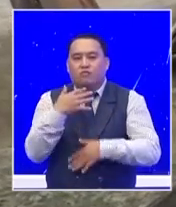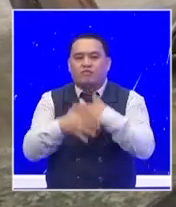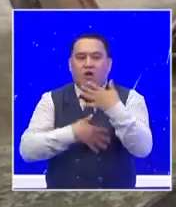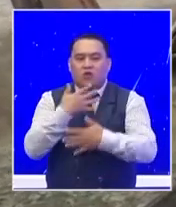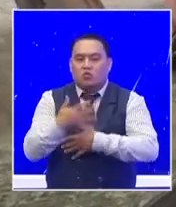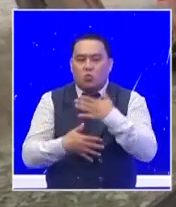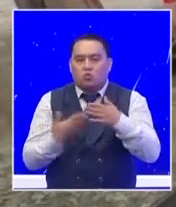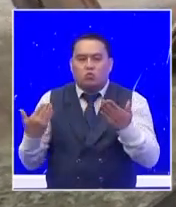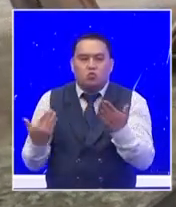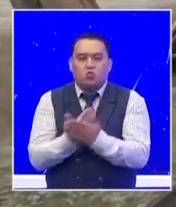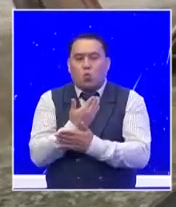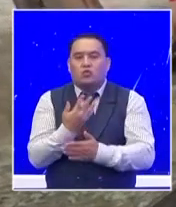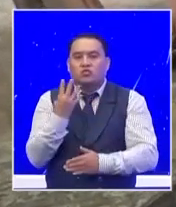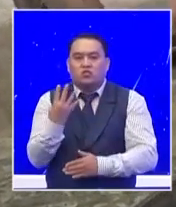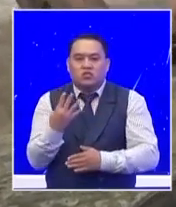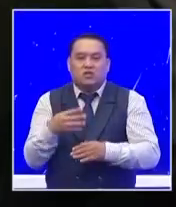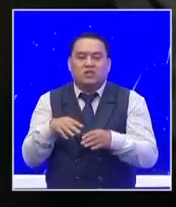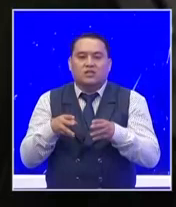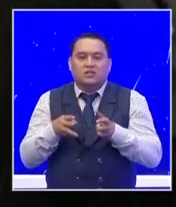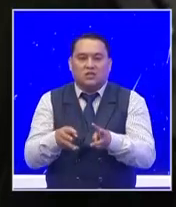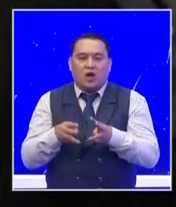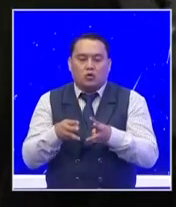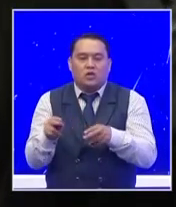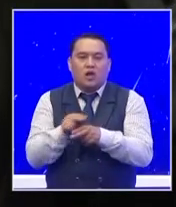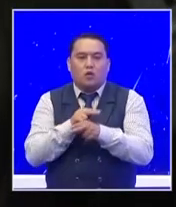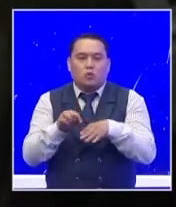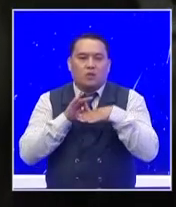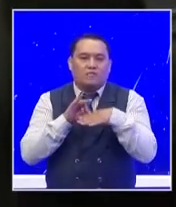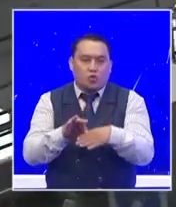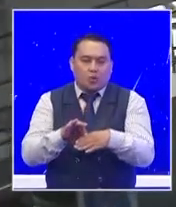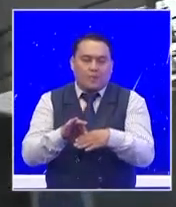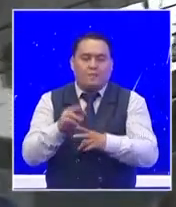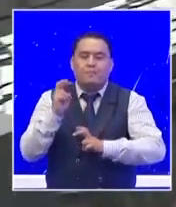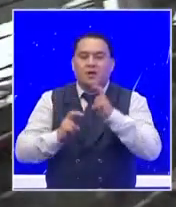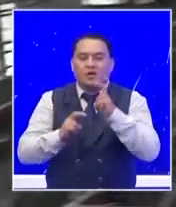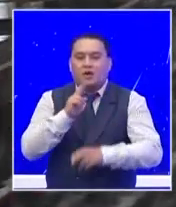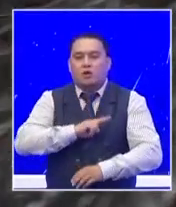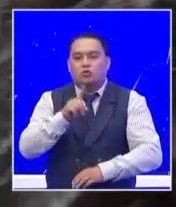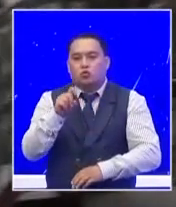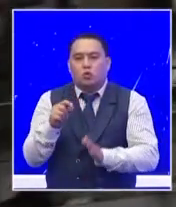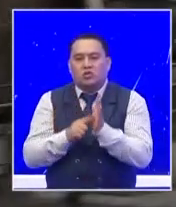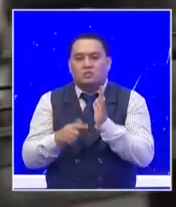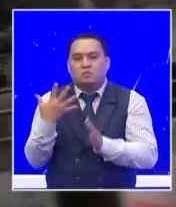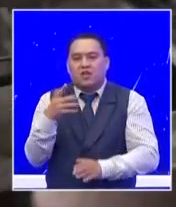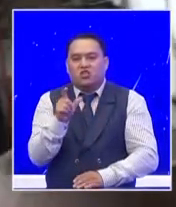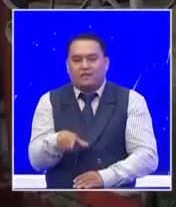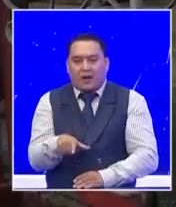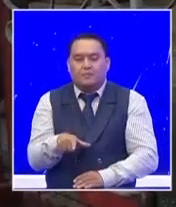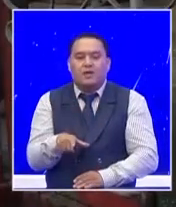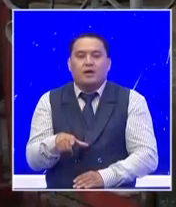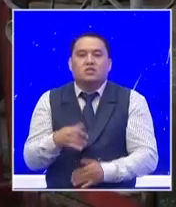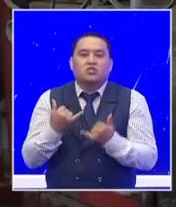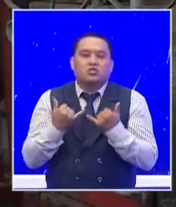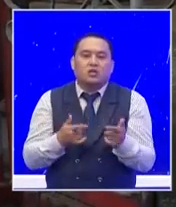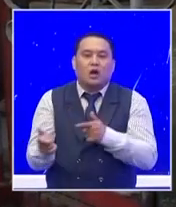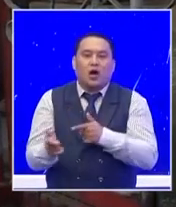продуктового цехов. На 2 из 4 котлов местной ТЭЦ также идет реконструкция. К слову, на предприятии работает 175 человек. В настоящее время